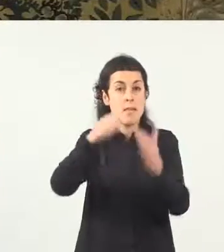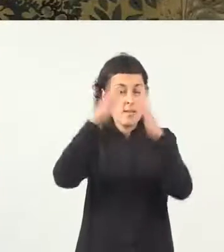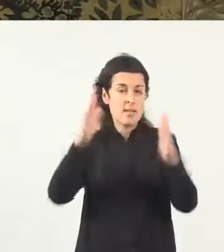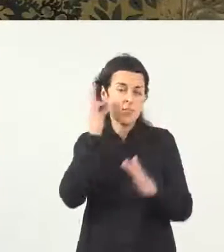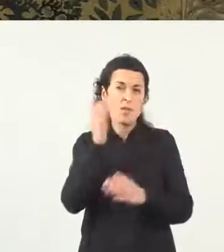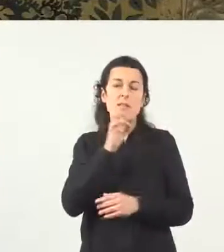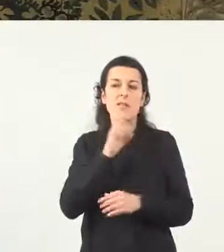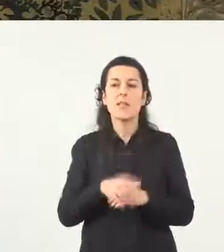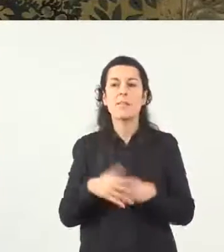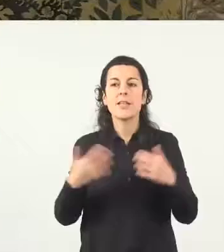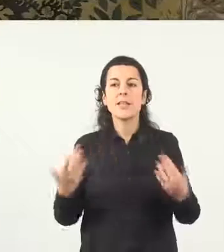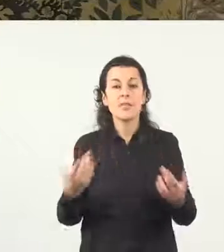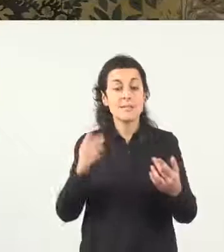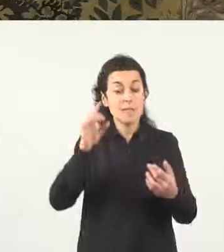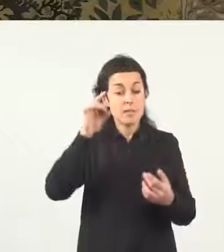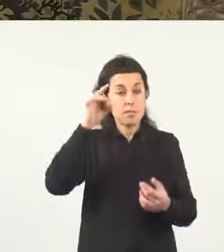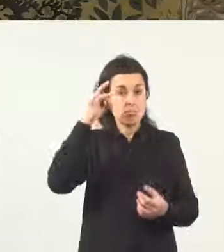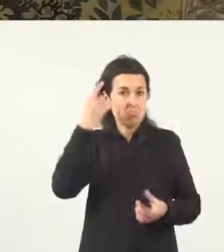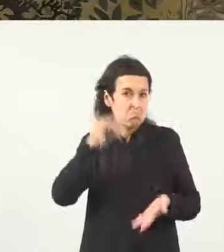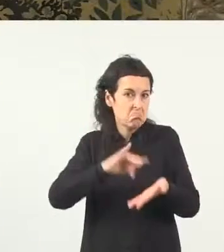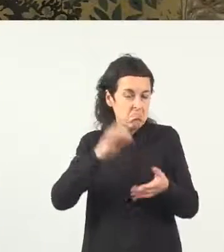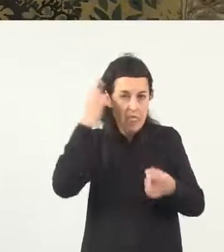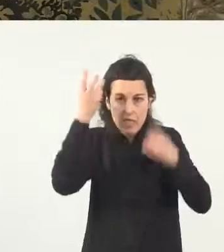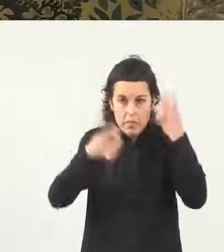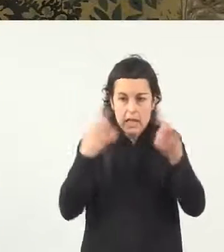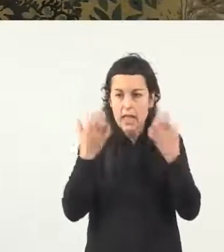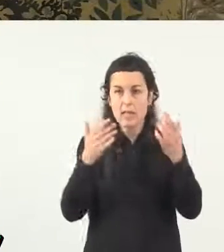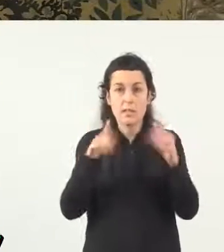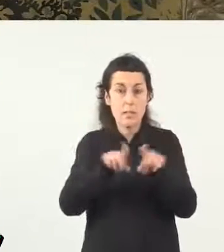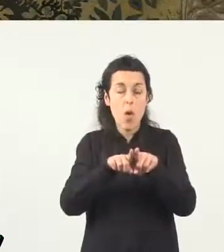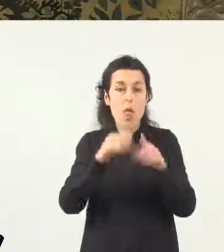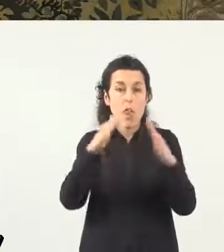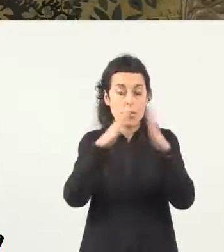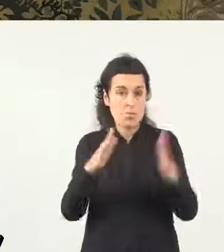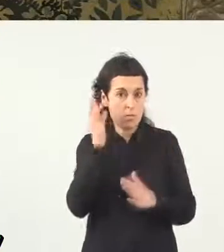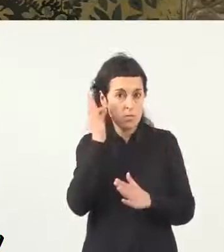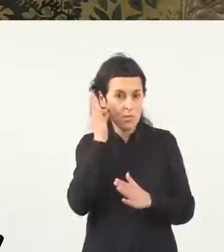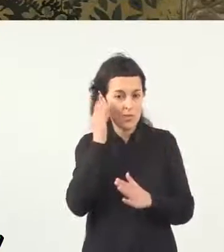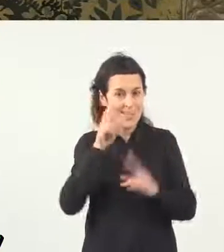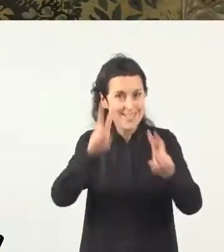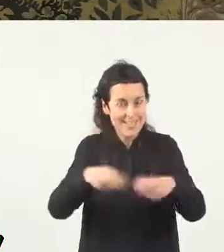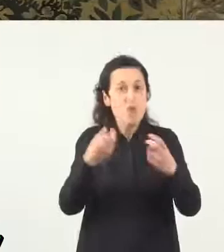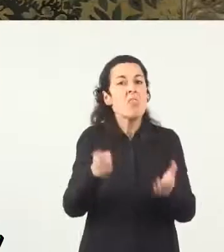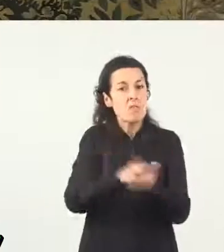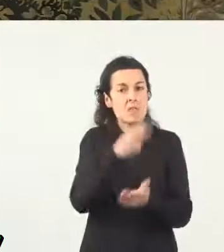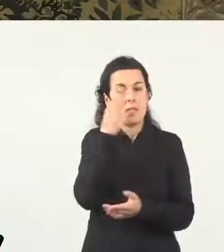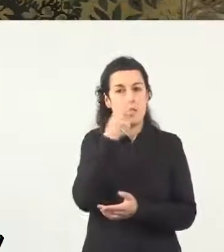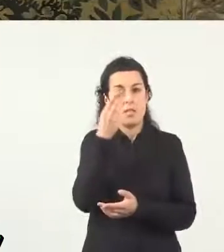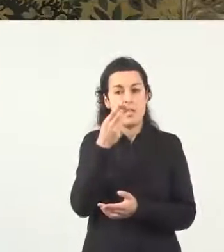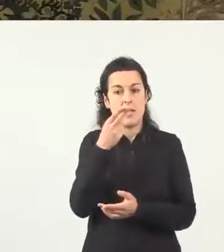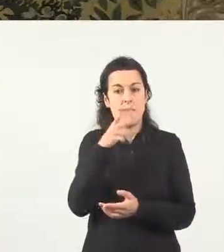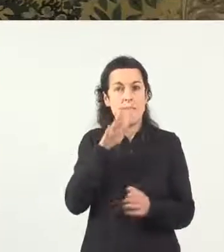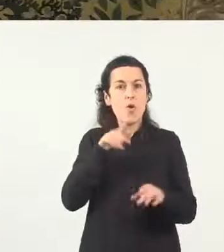ere errekuperatu behar ditu alako ekimenak, eta emakumeen etxea izan daiteke bat, hain justu kolektibotasuna